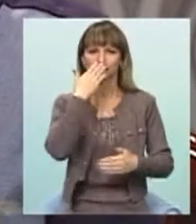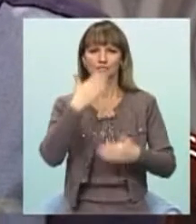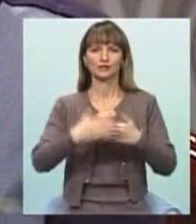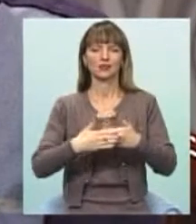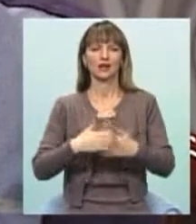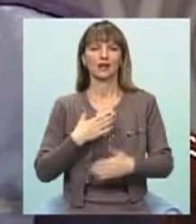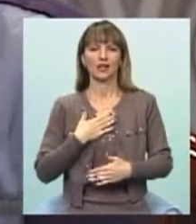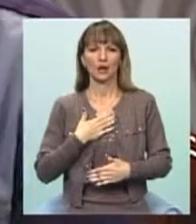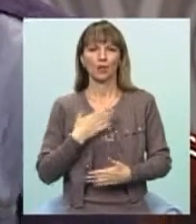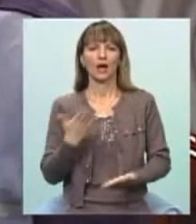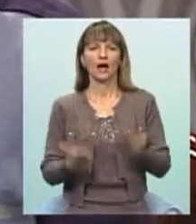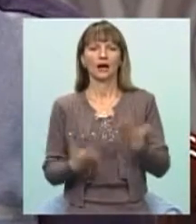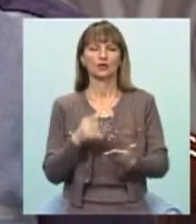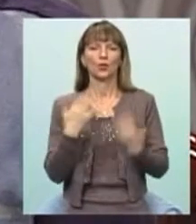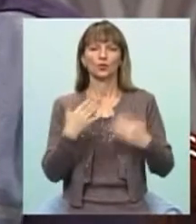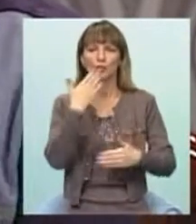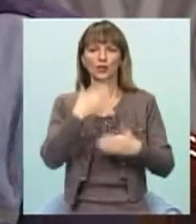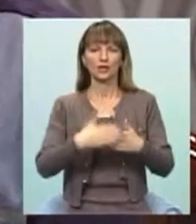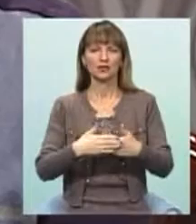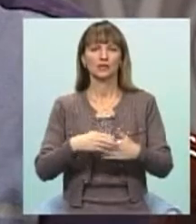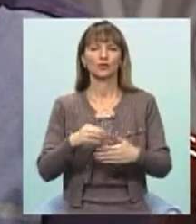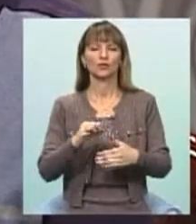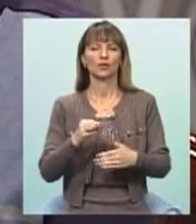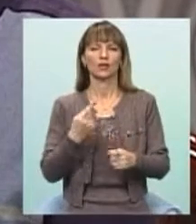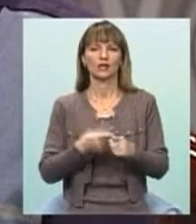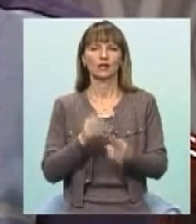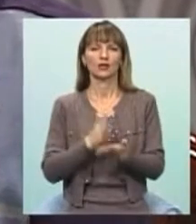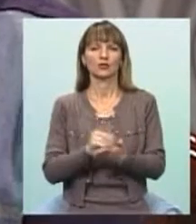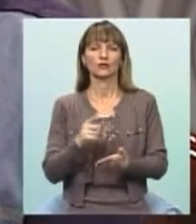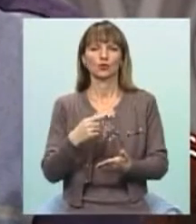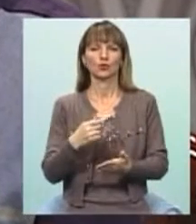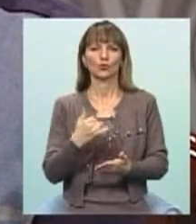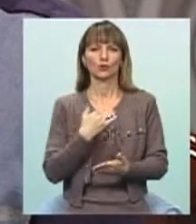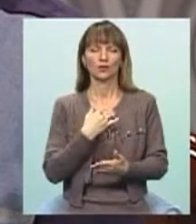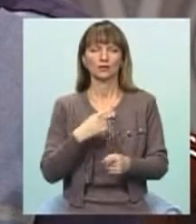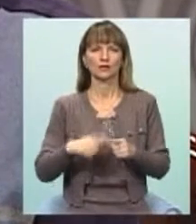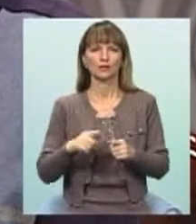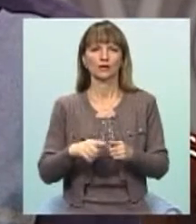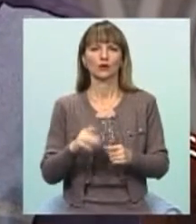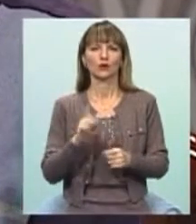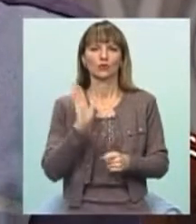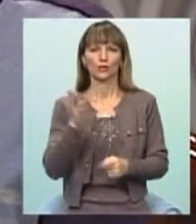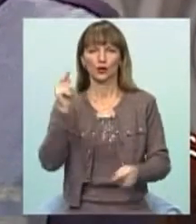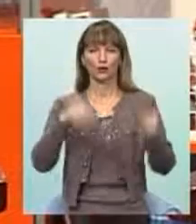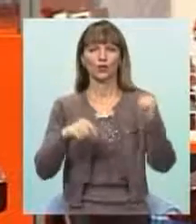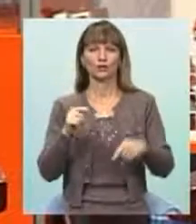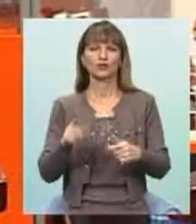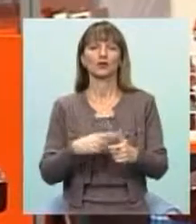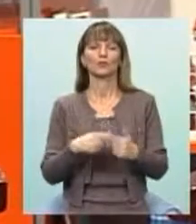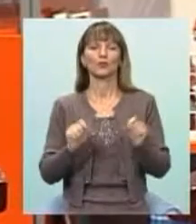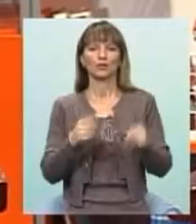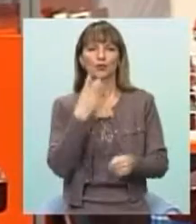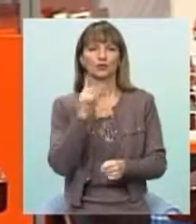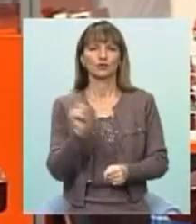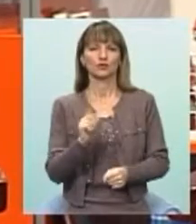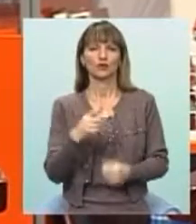нас. А якщо вона вже близько, то значить, що вона в нас вже наступила і зараз в нас піде дощ. Або ми можемо навіть